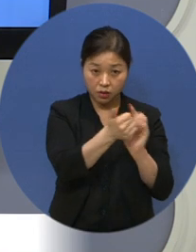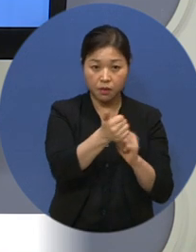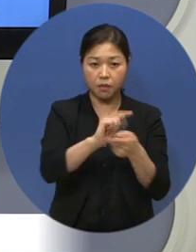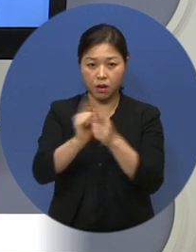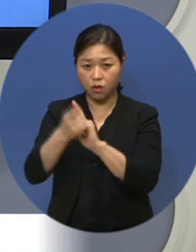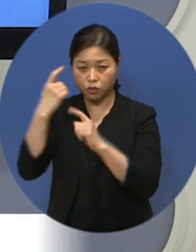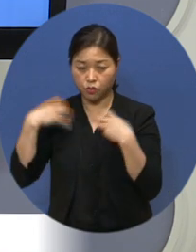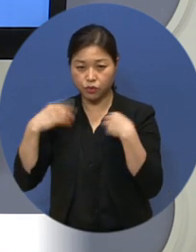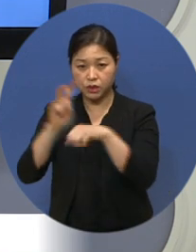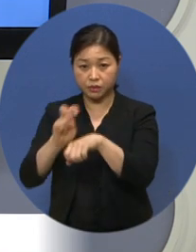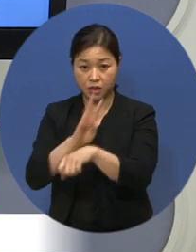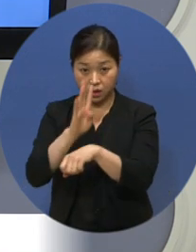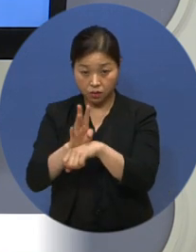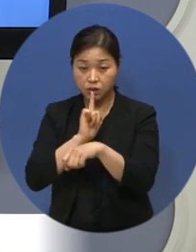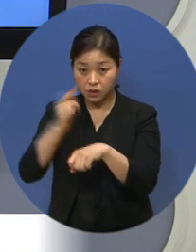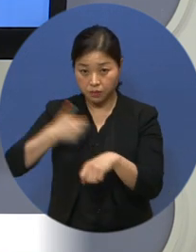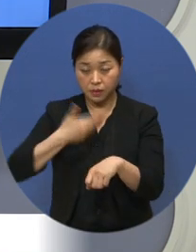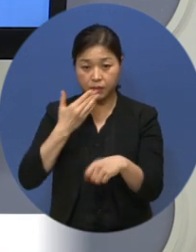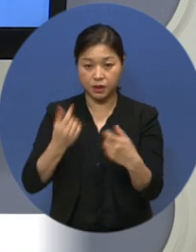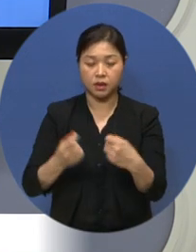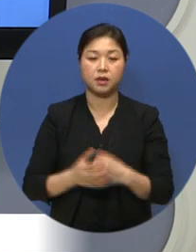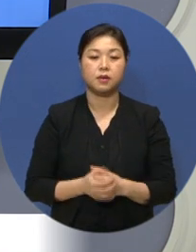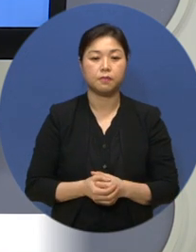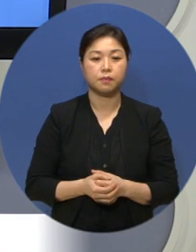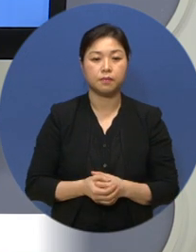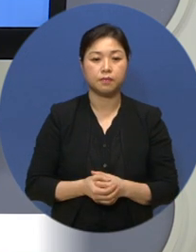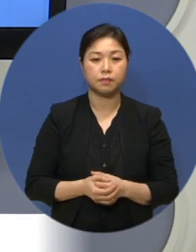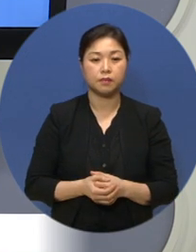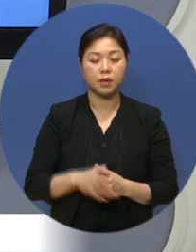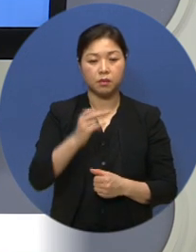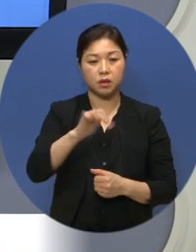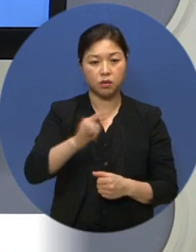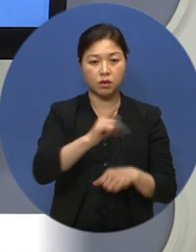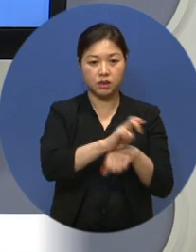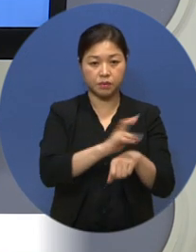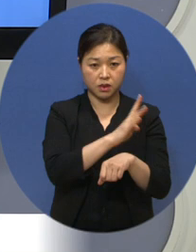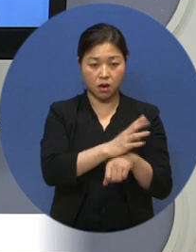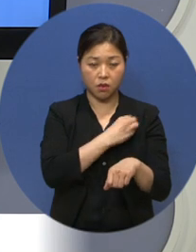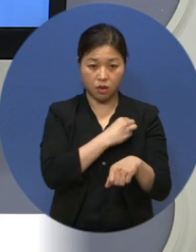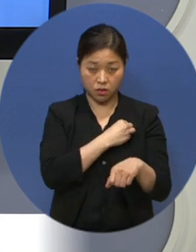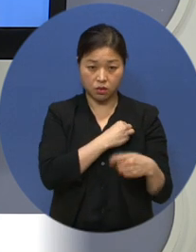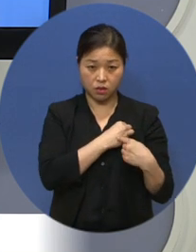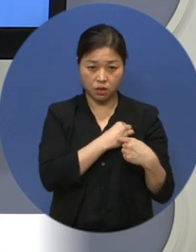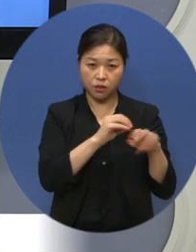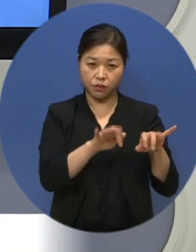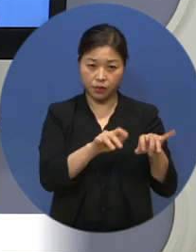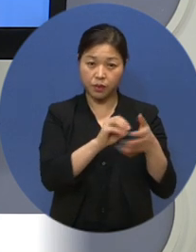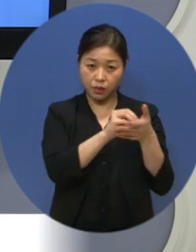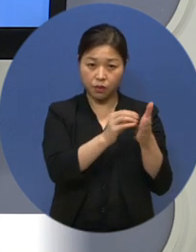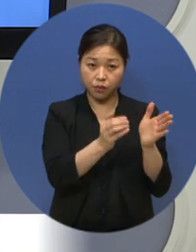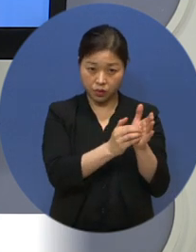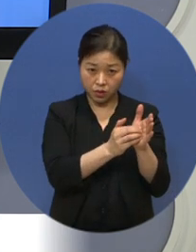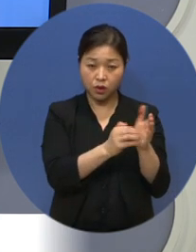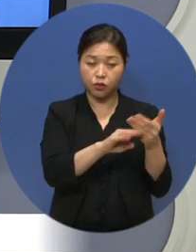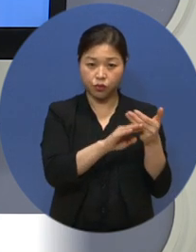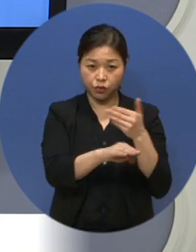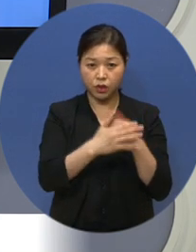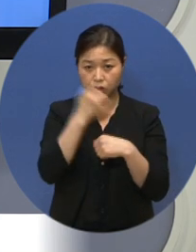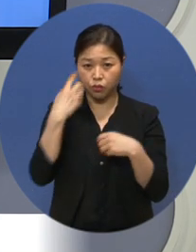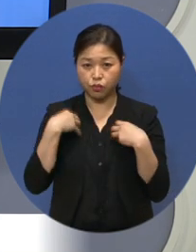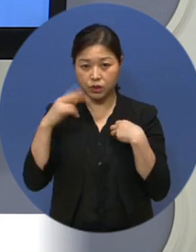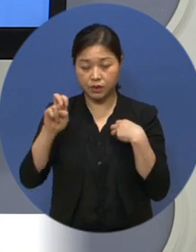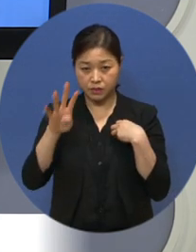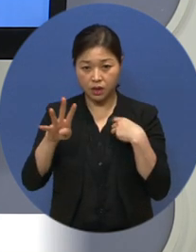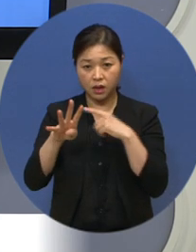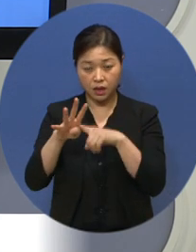신청 발급받을 수 있게 됩니다 현재 민원 24 회원은 로그인 후 정부 24 회원 약관 만